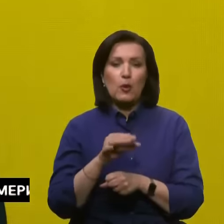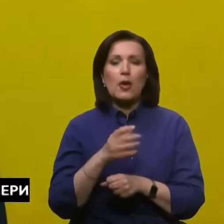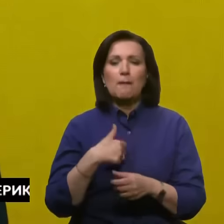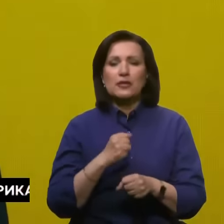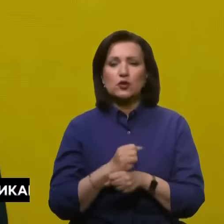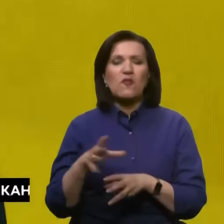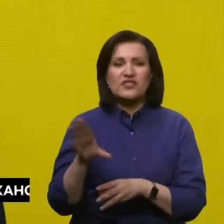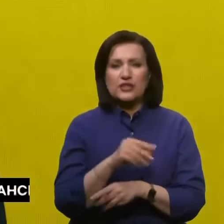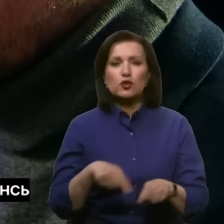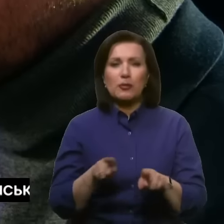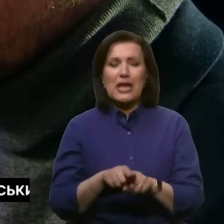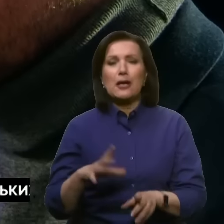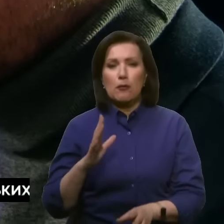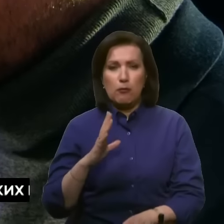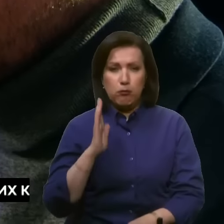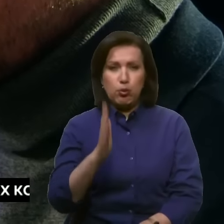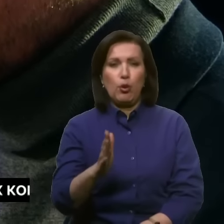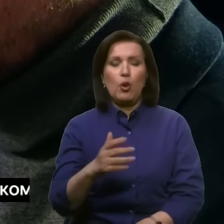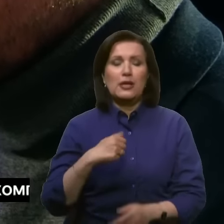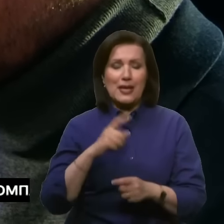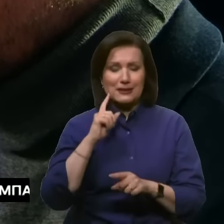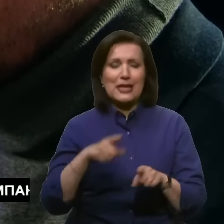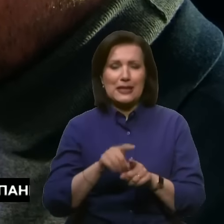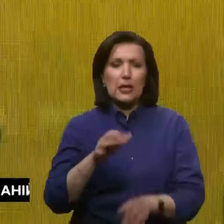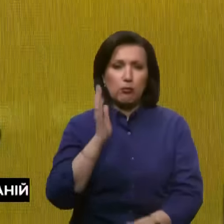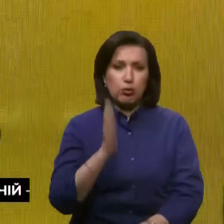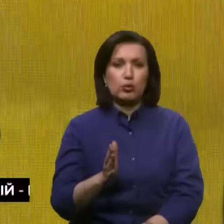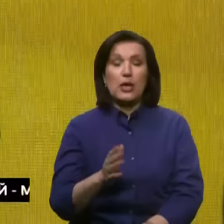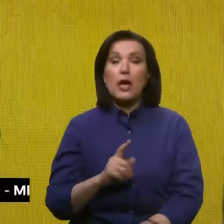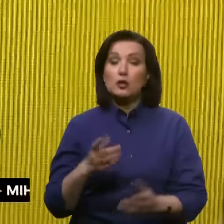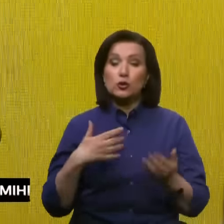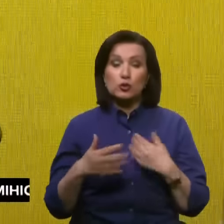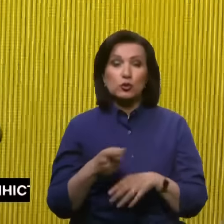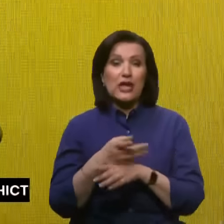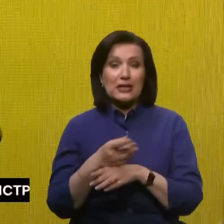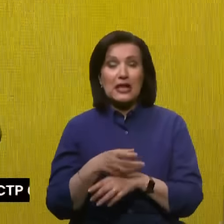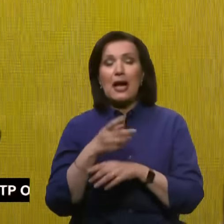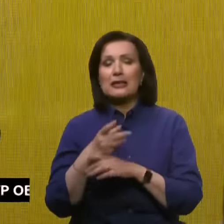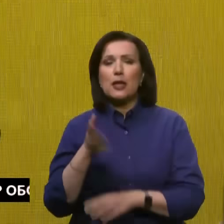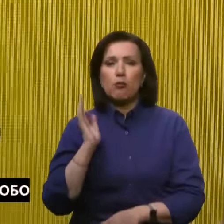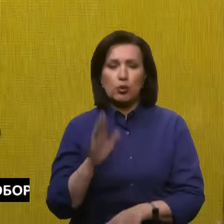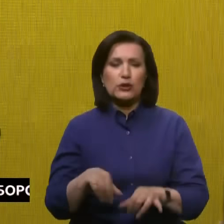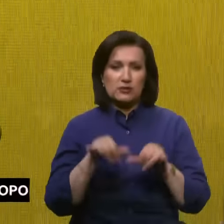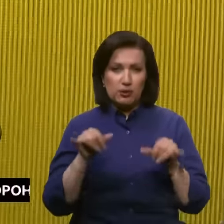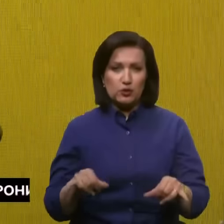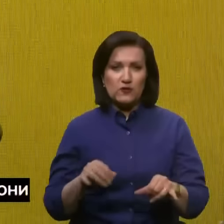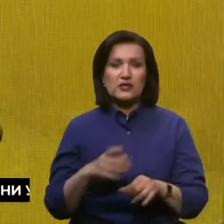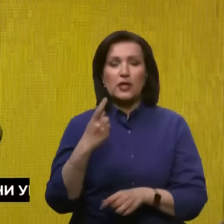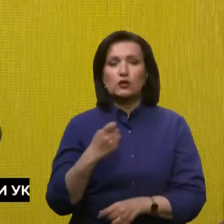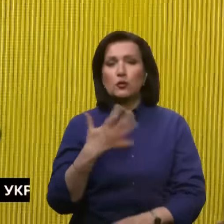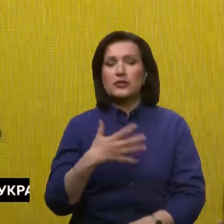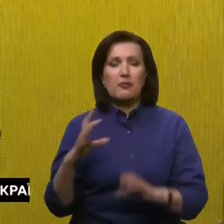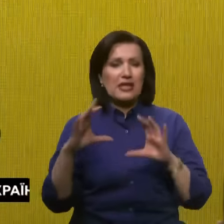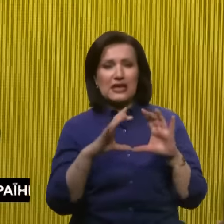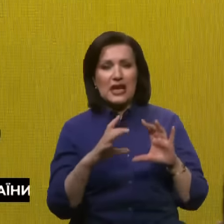ми зробимо все, щоб так воно і було. Я знаю, що так воно і буде. Що стосується артилерії, артилерія буде збільшуватись.